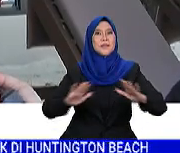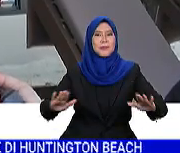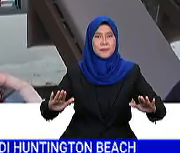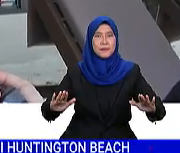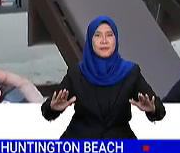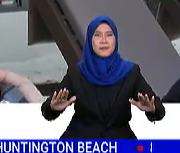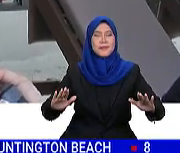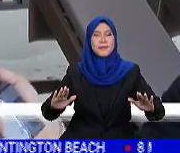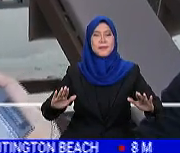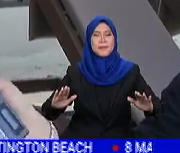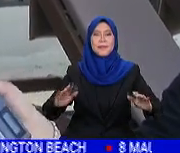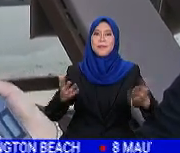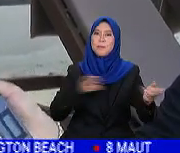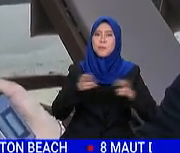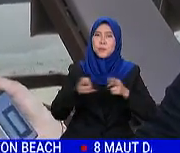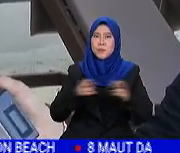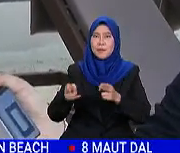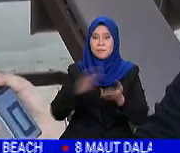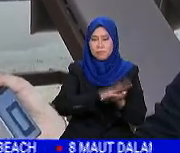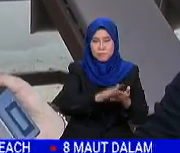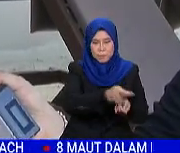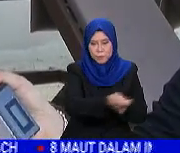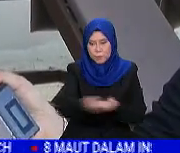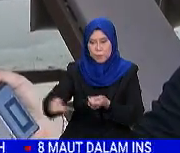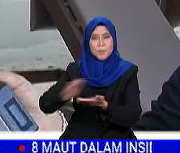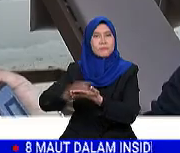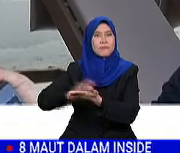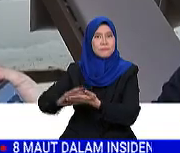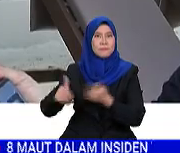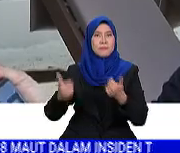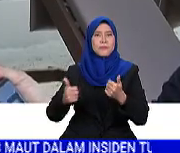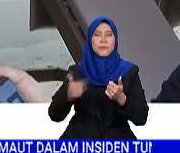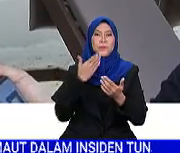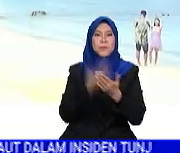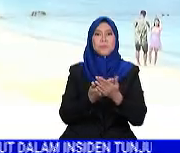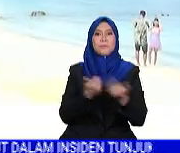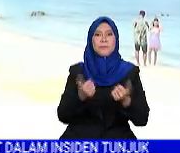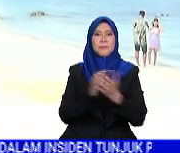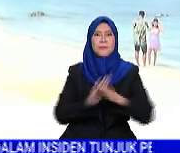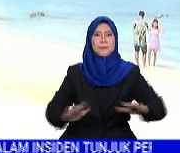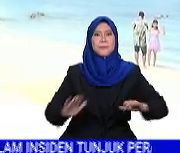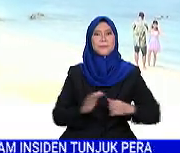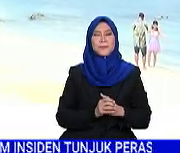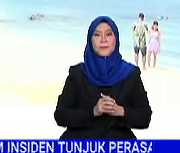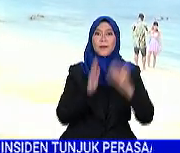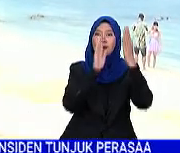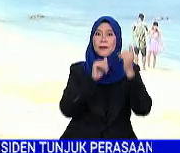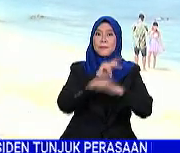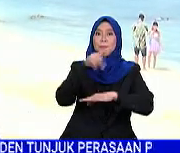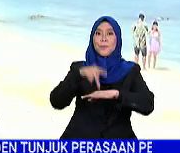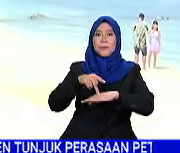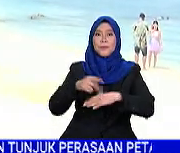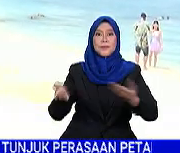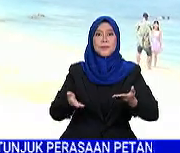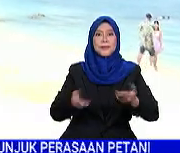dari segi pengurusan sanitize dia pun berperingkat, berlapis-lapis maksud saya. Kita harap pulau ni akan jadi